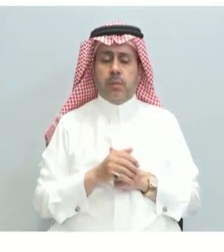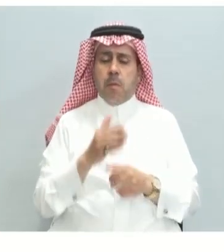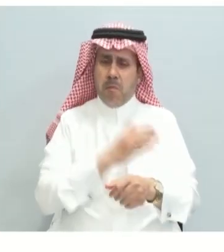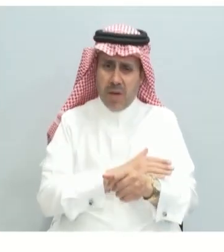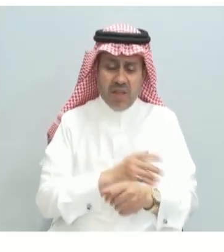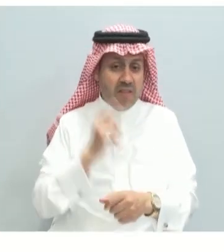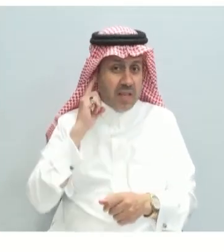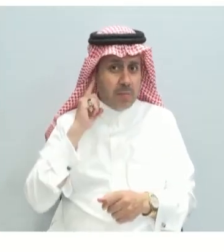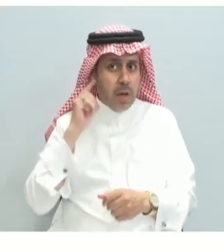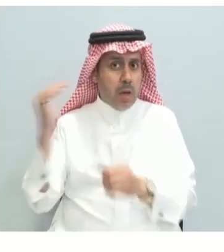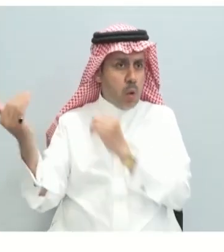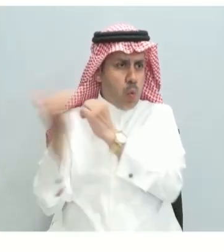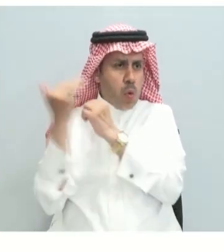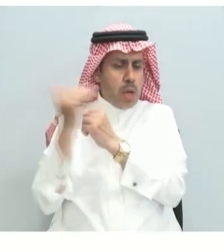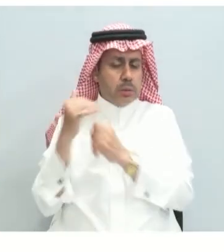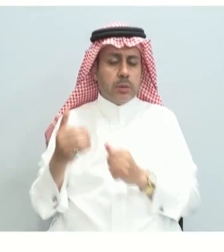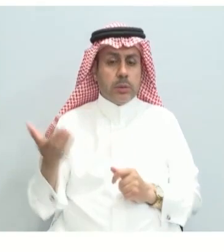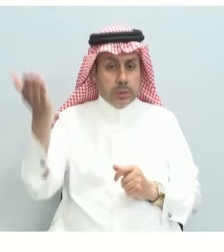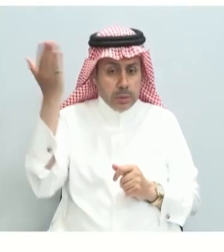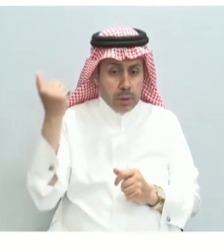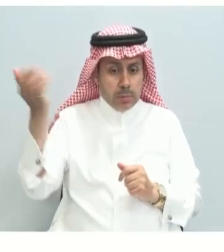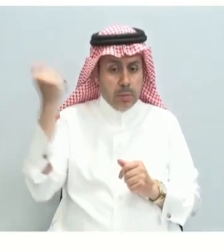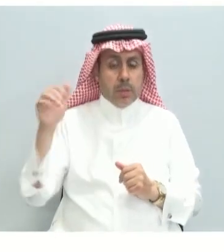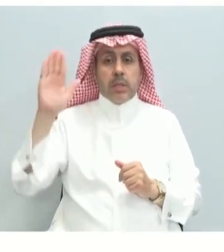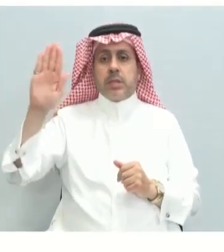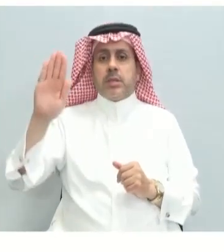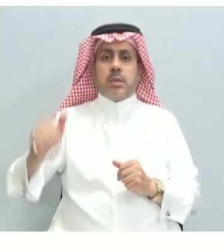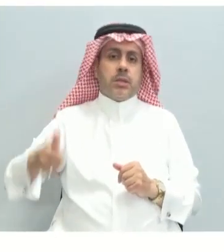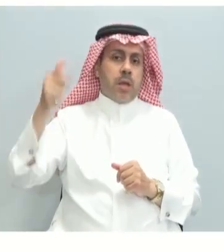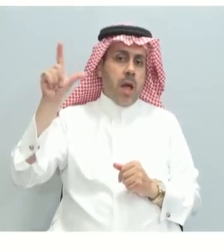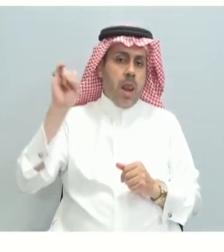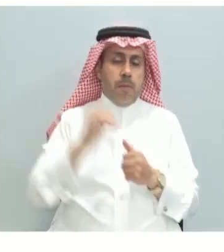فيسمح من ينادي يا سالم،